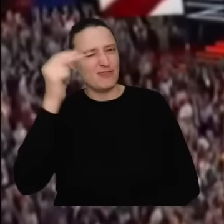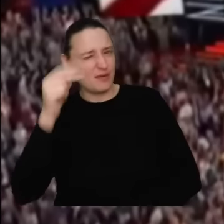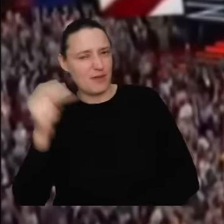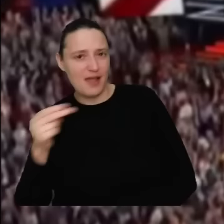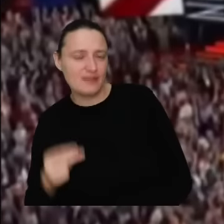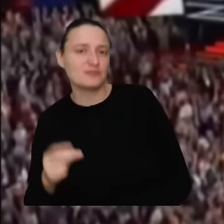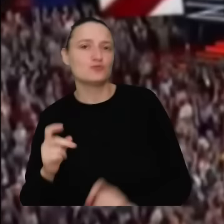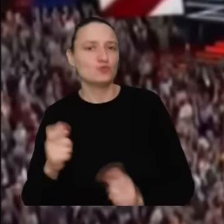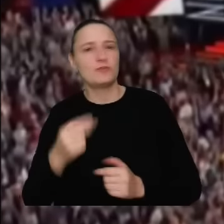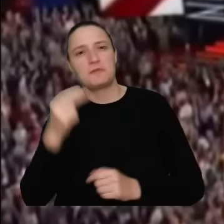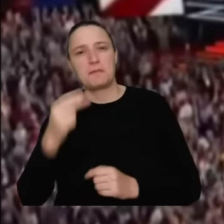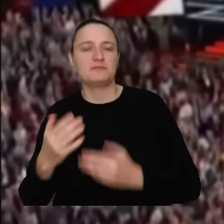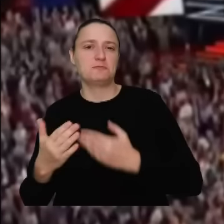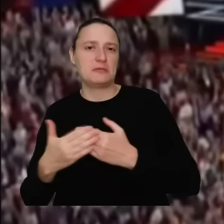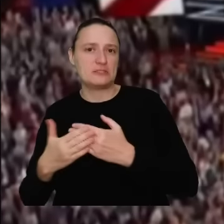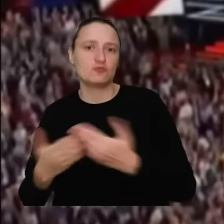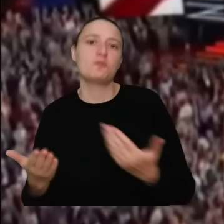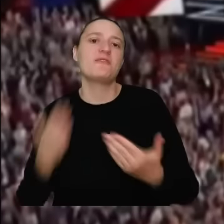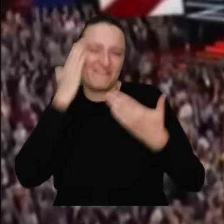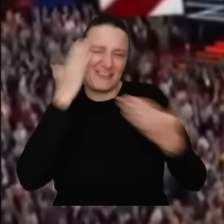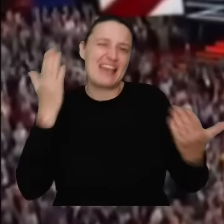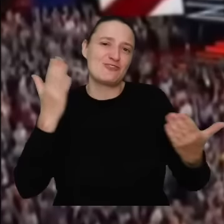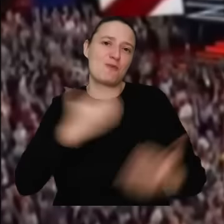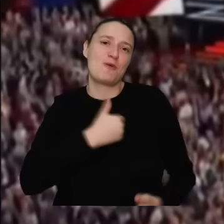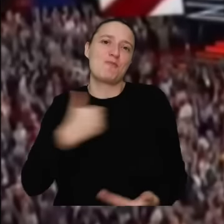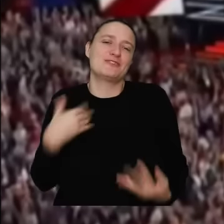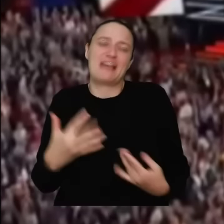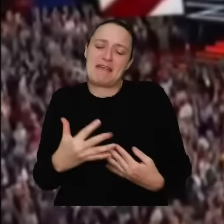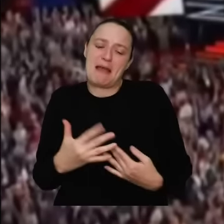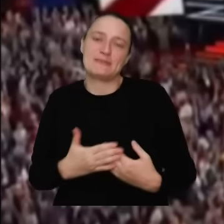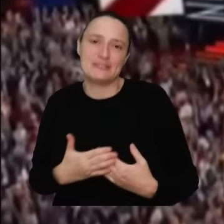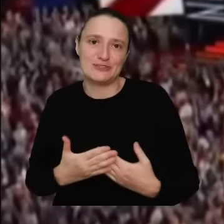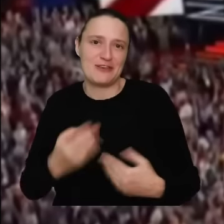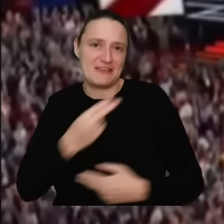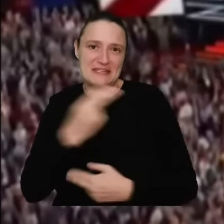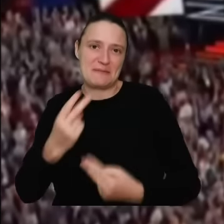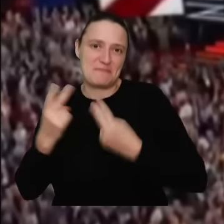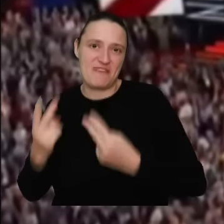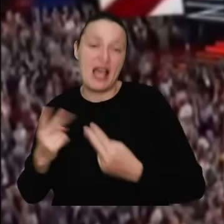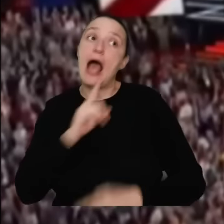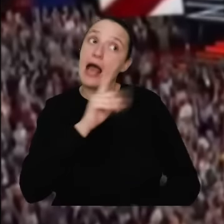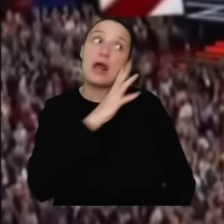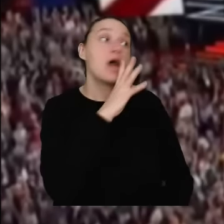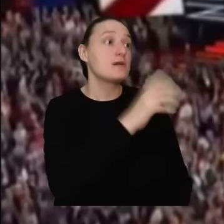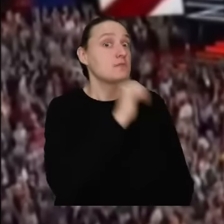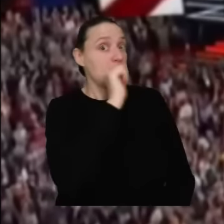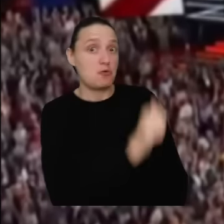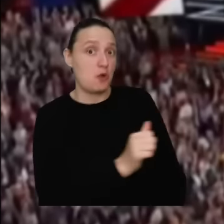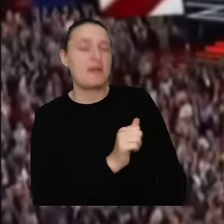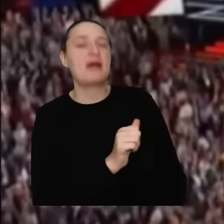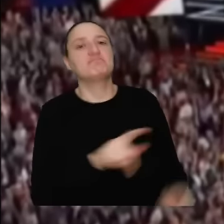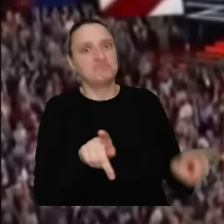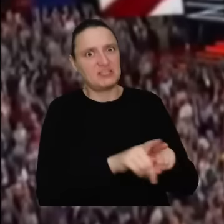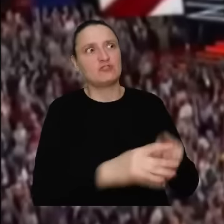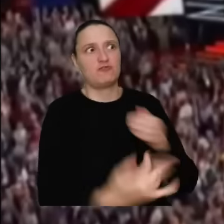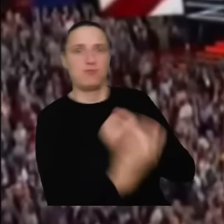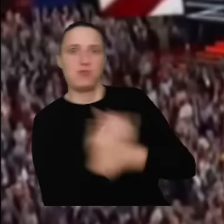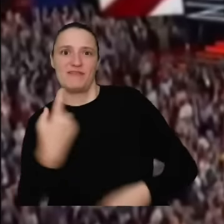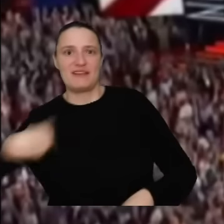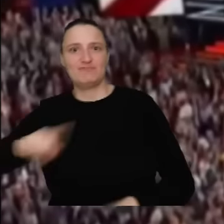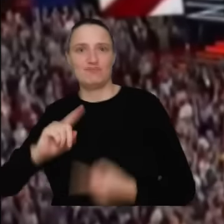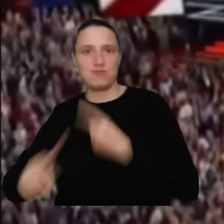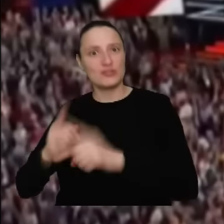najbliższe, bo jednak bliższa koszula ciału, ale jednak to, co się dzieje w Stanach i w Europie, bezpośrednio na naszą politykę